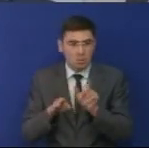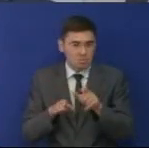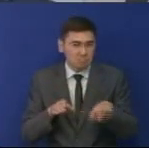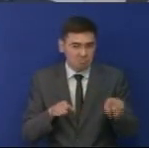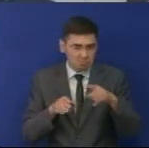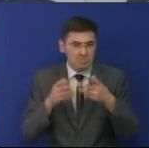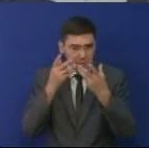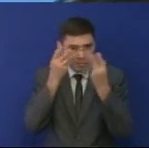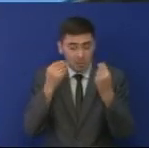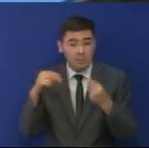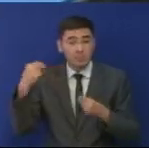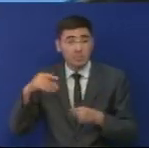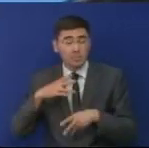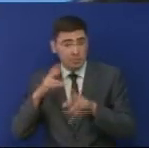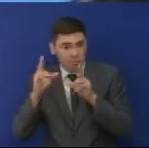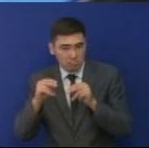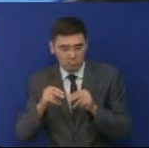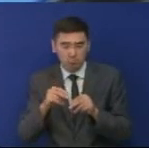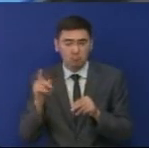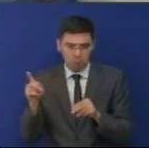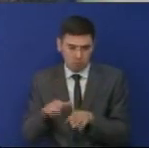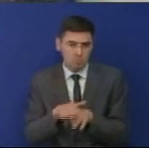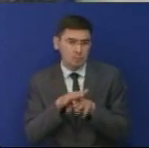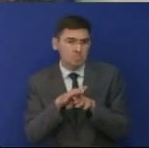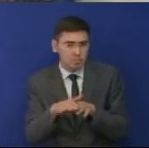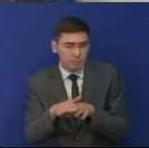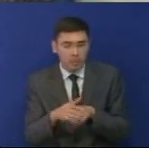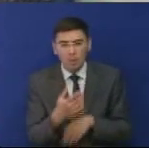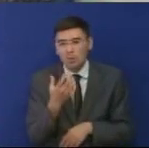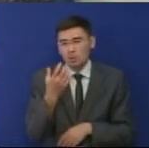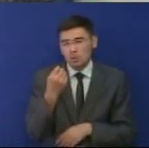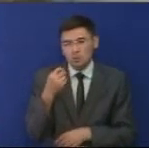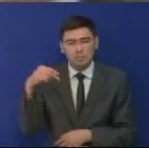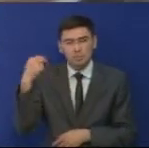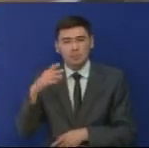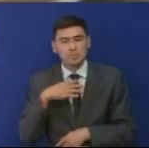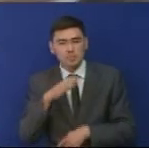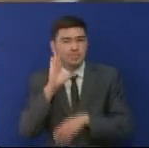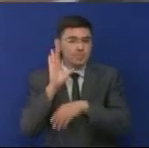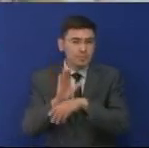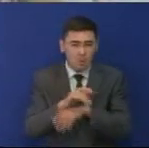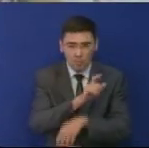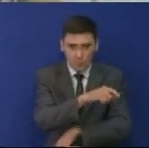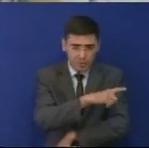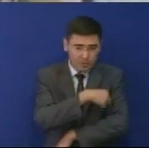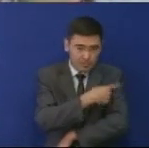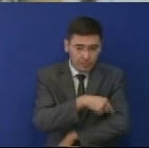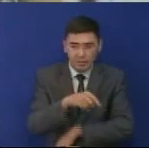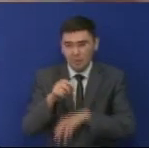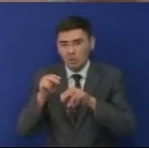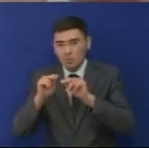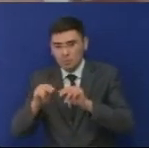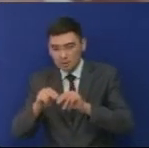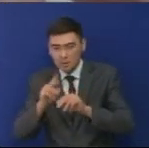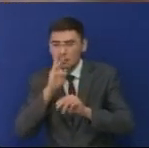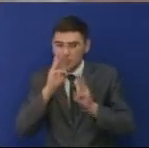что обещание, которое дал президент, он сдержал. Глава государства поручил повысить заработную плату врачам и учителям. С начала года